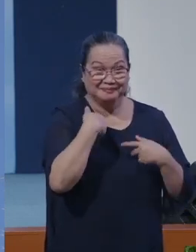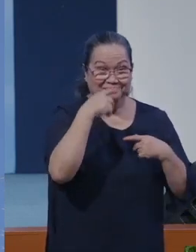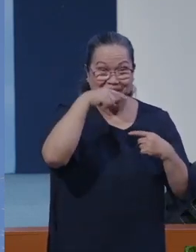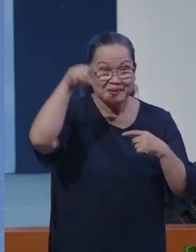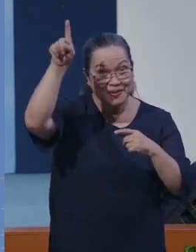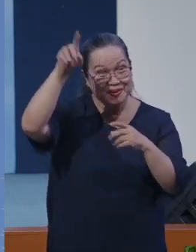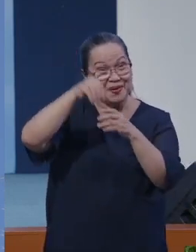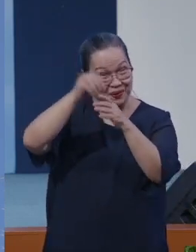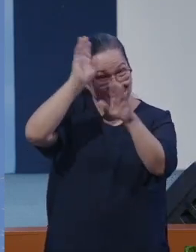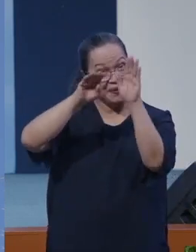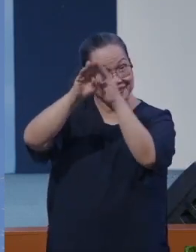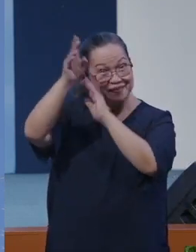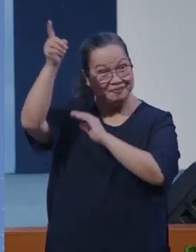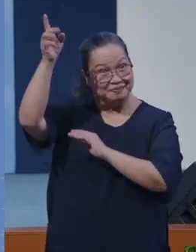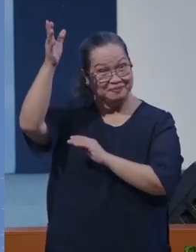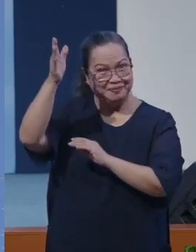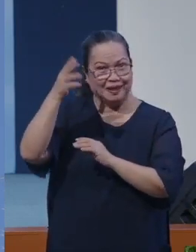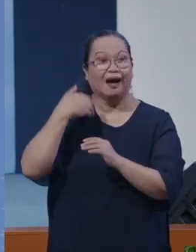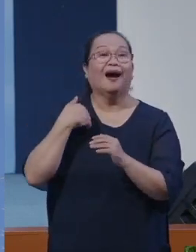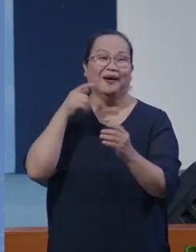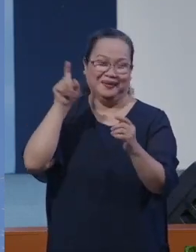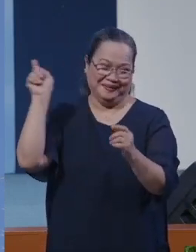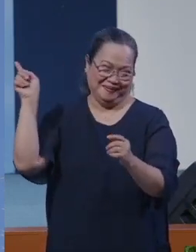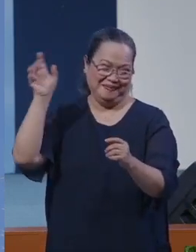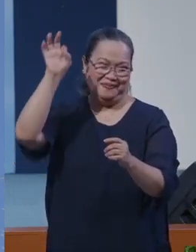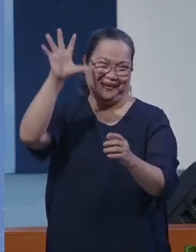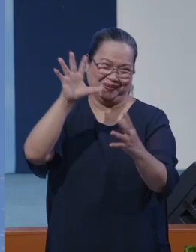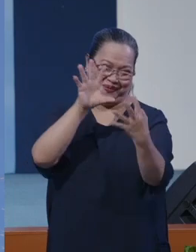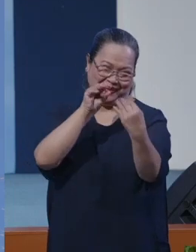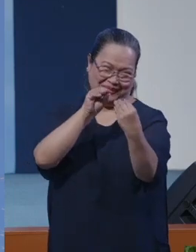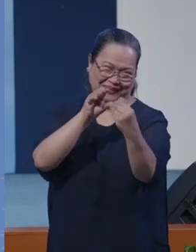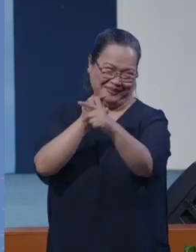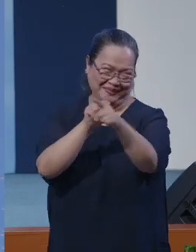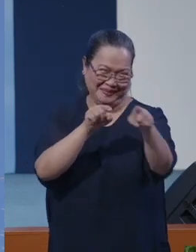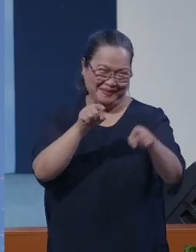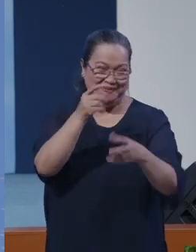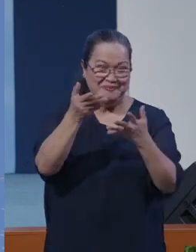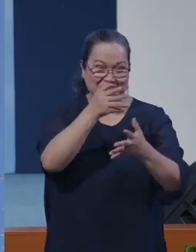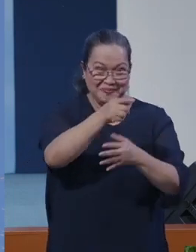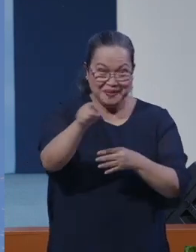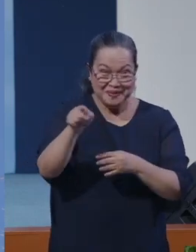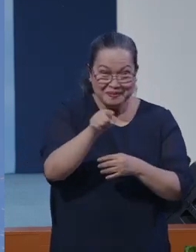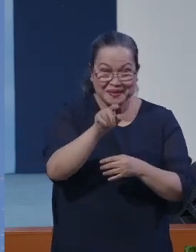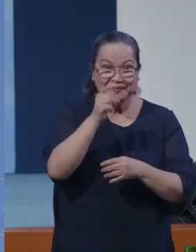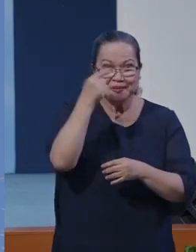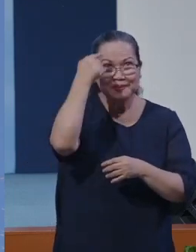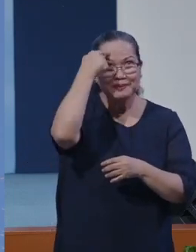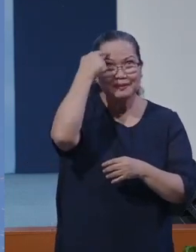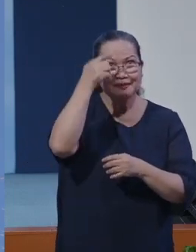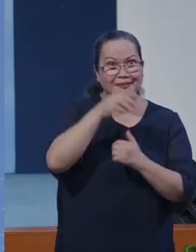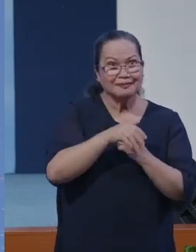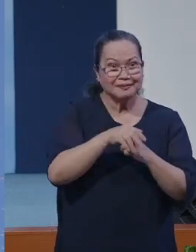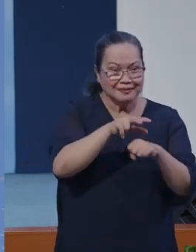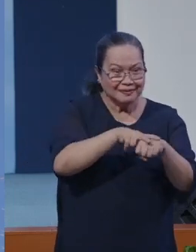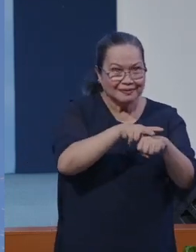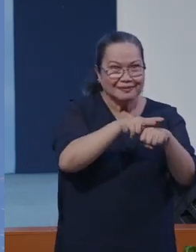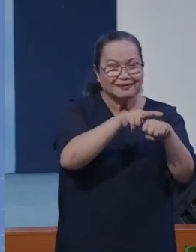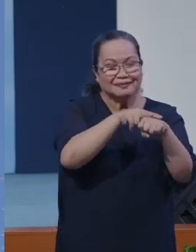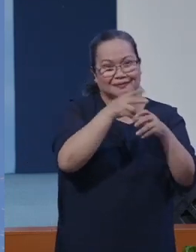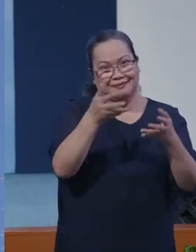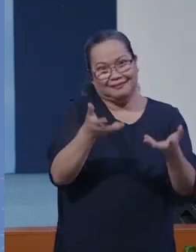papunta. Mag-usap muna tayo. Baka ang pinapanginoon nyo ay